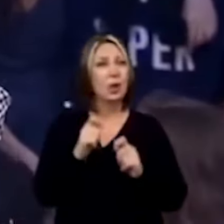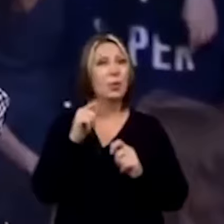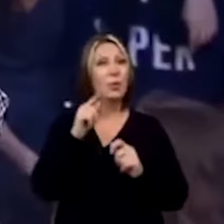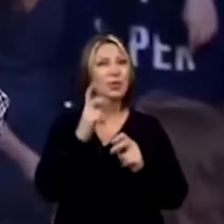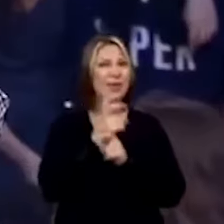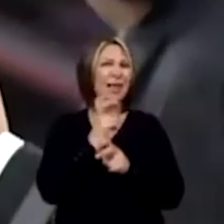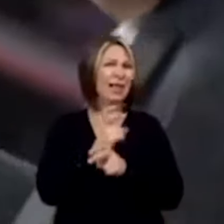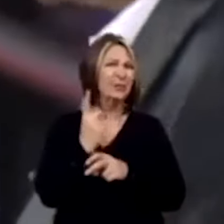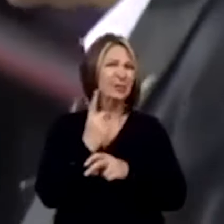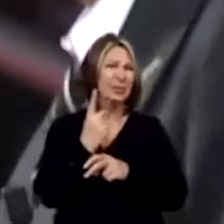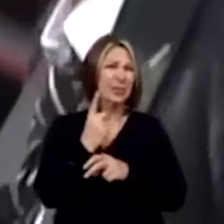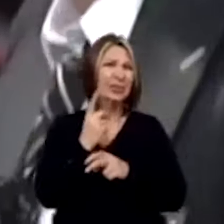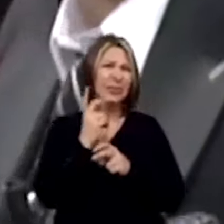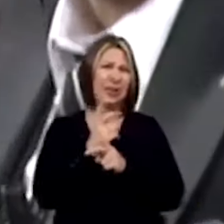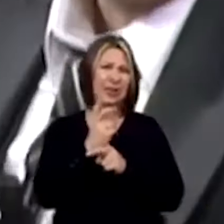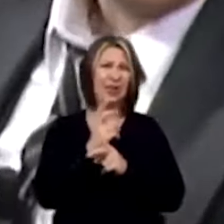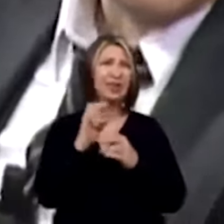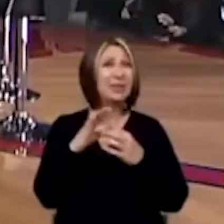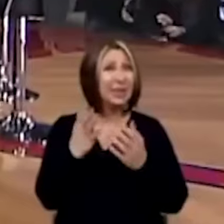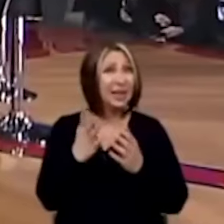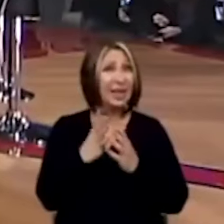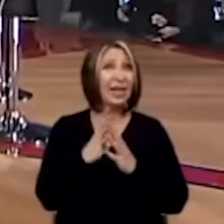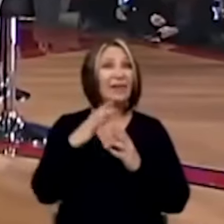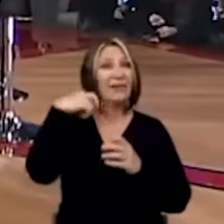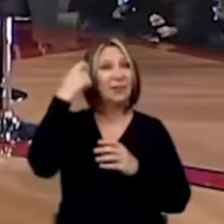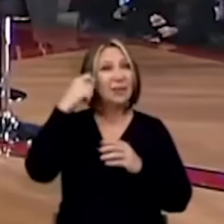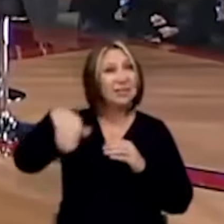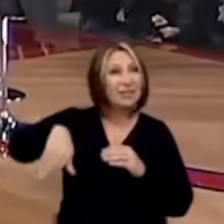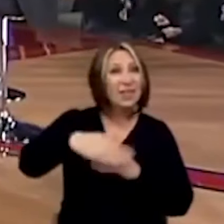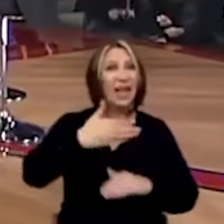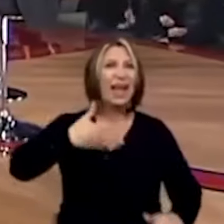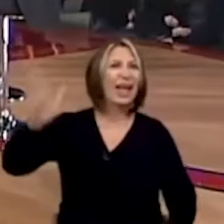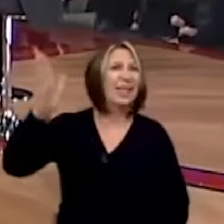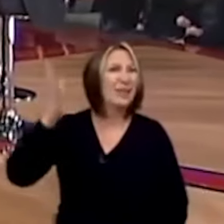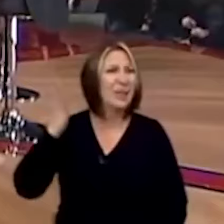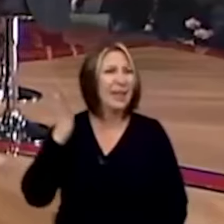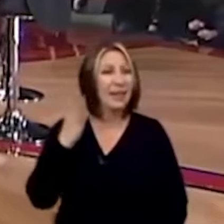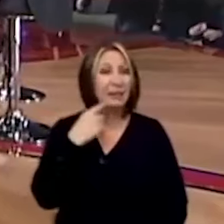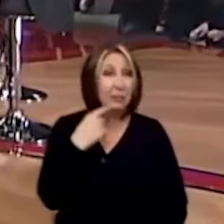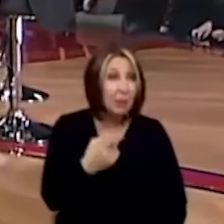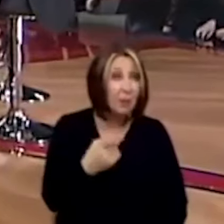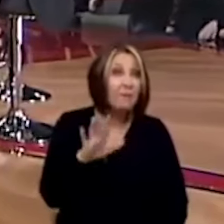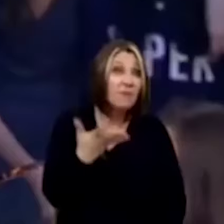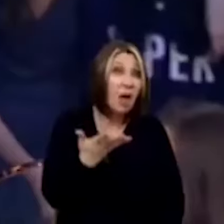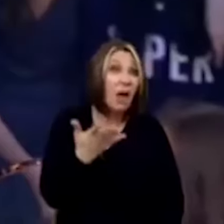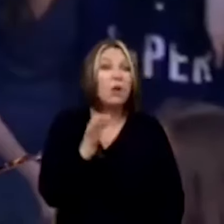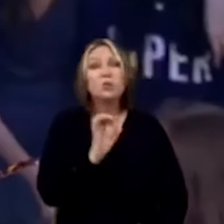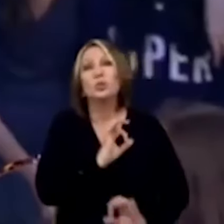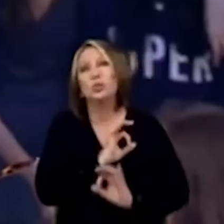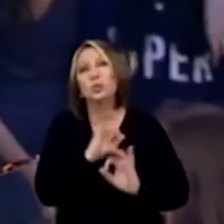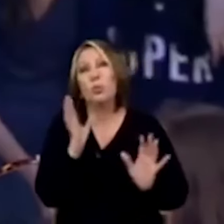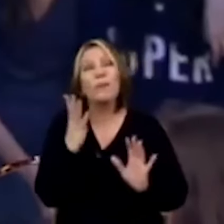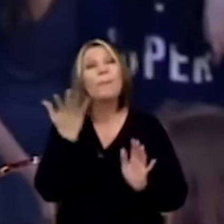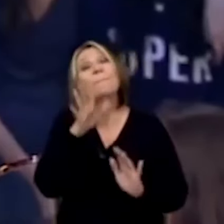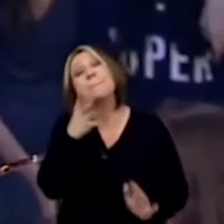Tabii bu tehlikeli bir şey. Evet. Tehlikeli çünkü filmden çıkanlar hadi lan oradan da diyebilirler. Ama belki öyle